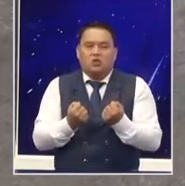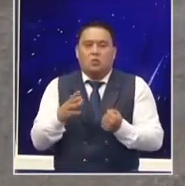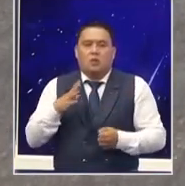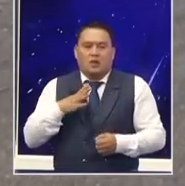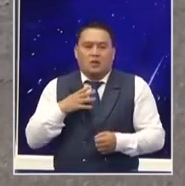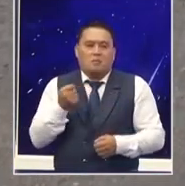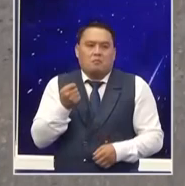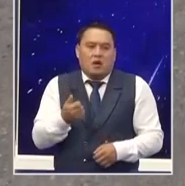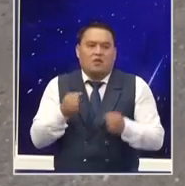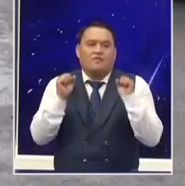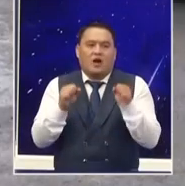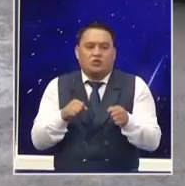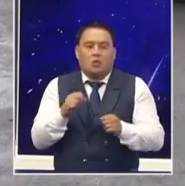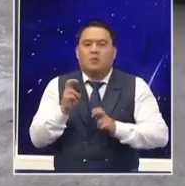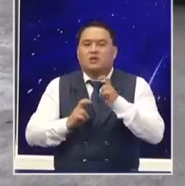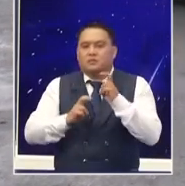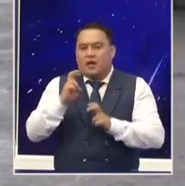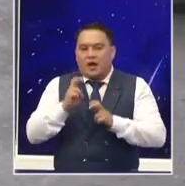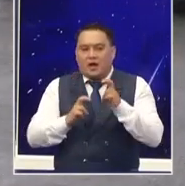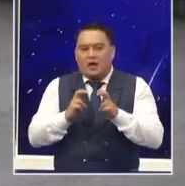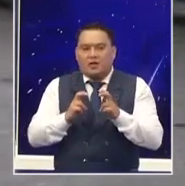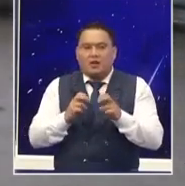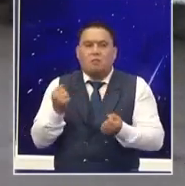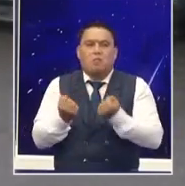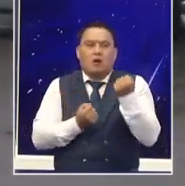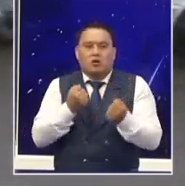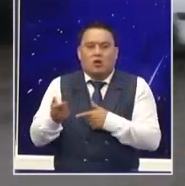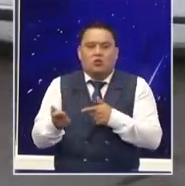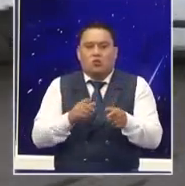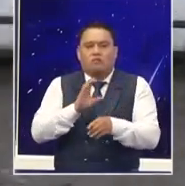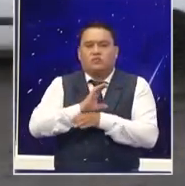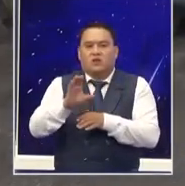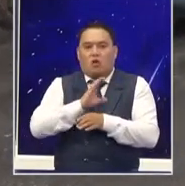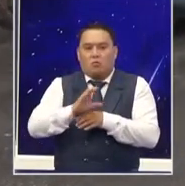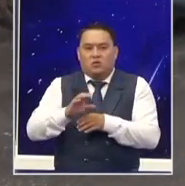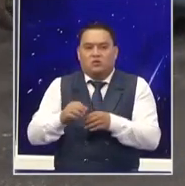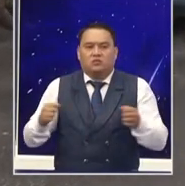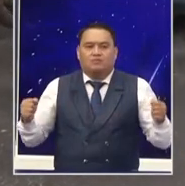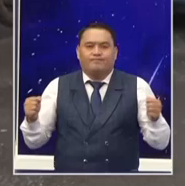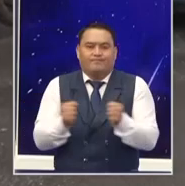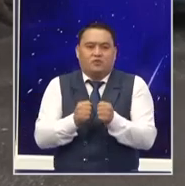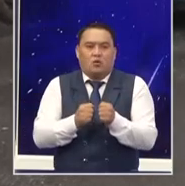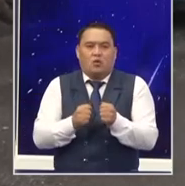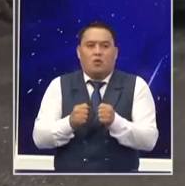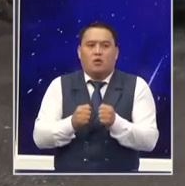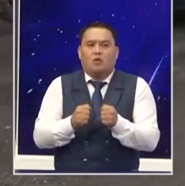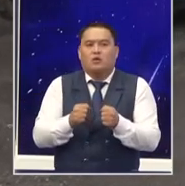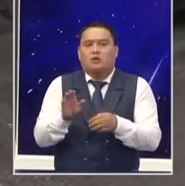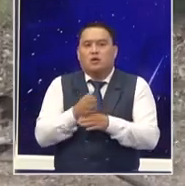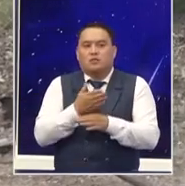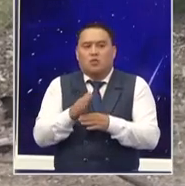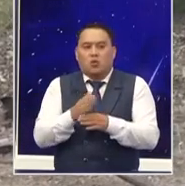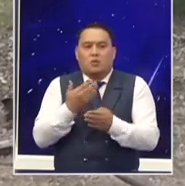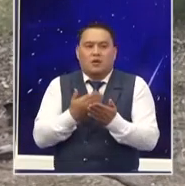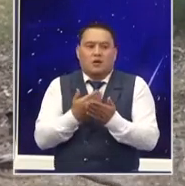ничтожно мала с возможностями предприятия. Эти остовы машин уже готовы пойти под пресс. Перед этим они проходят габаритную разборку. К